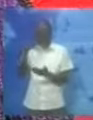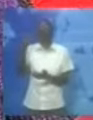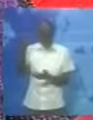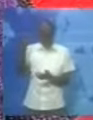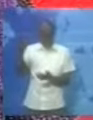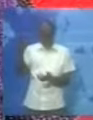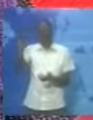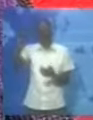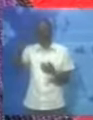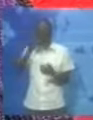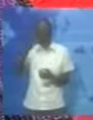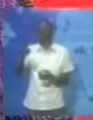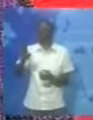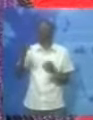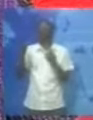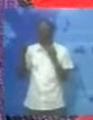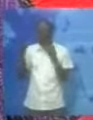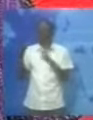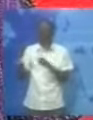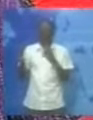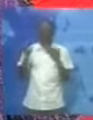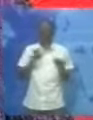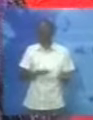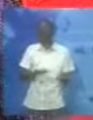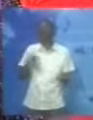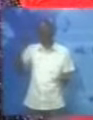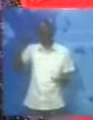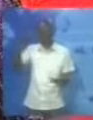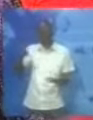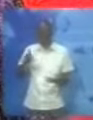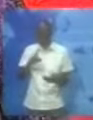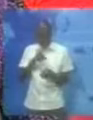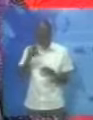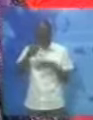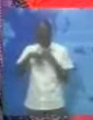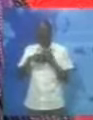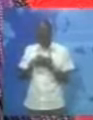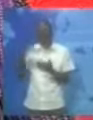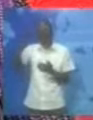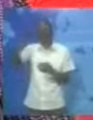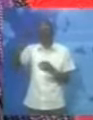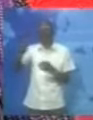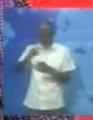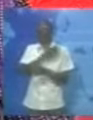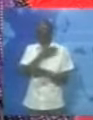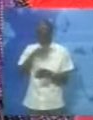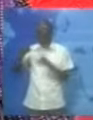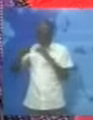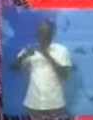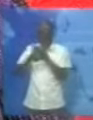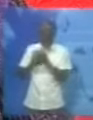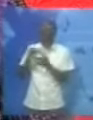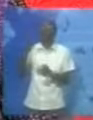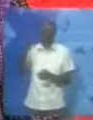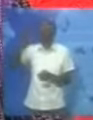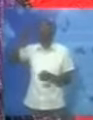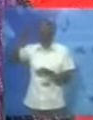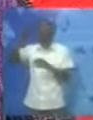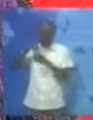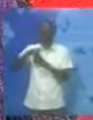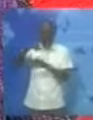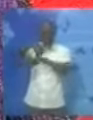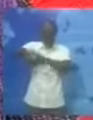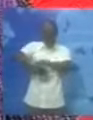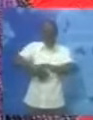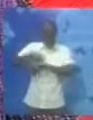sont beaucoup qui sont tombés victimes de la grande faucheuse. Les commémorations ont commencé hier dans la nuit avant